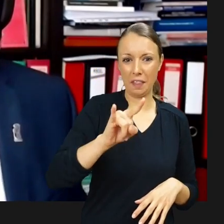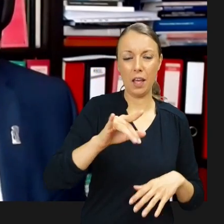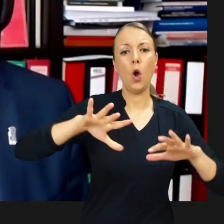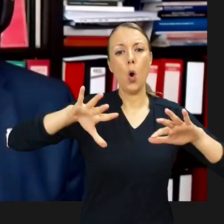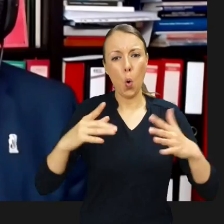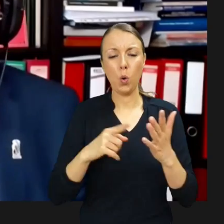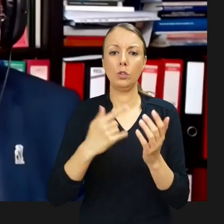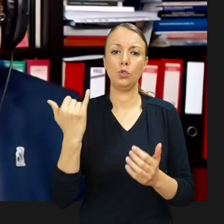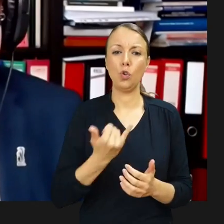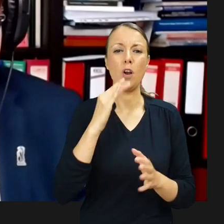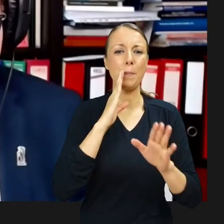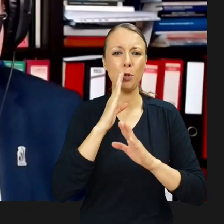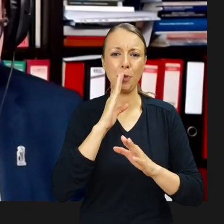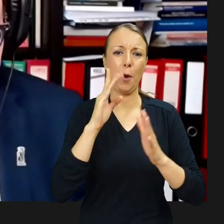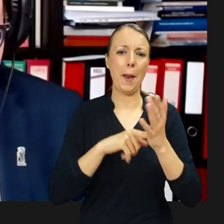razy